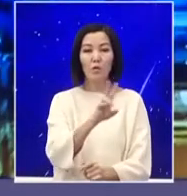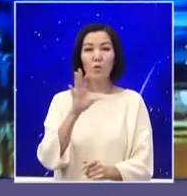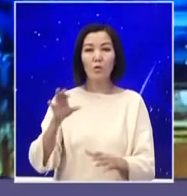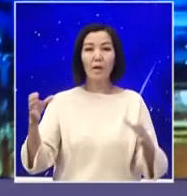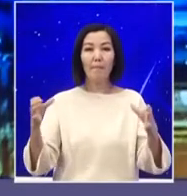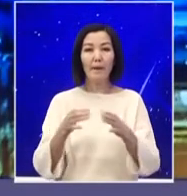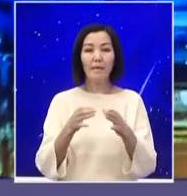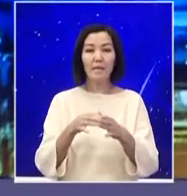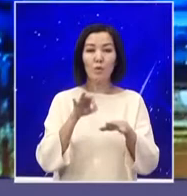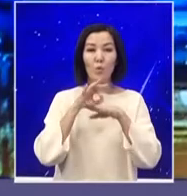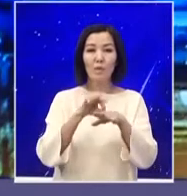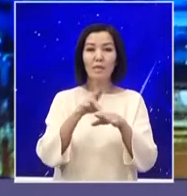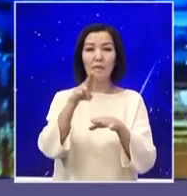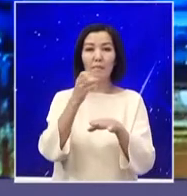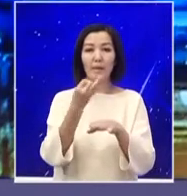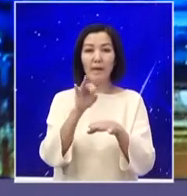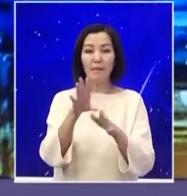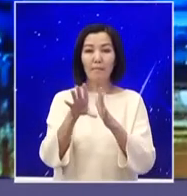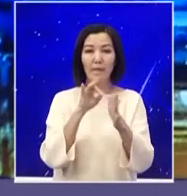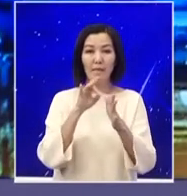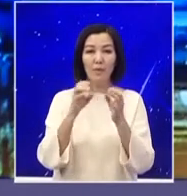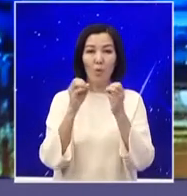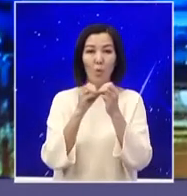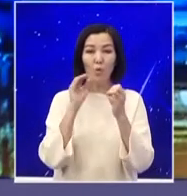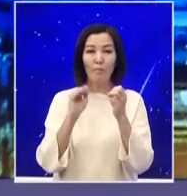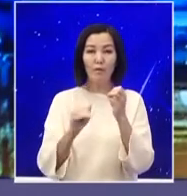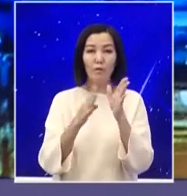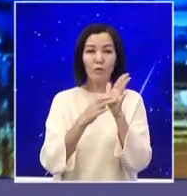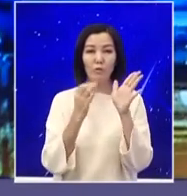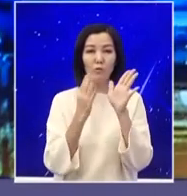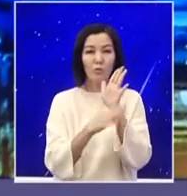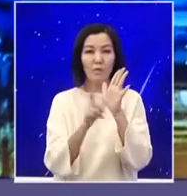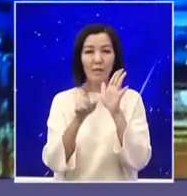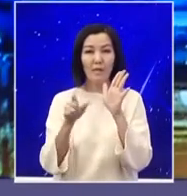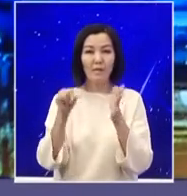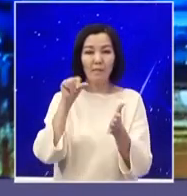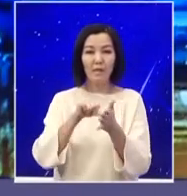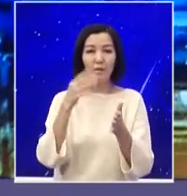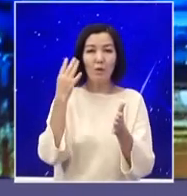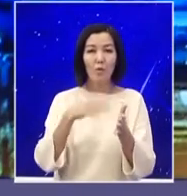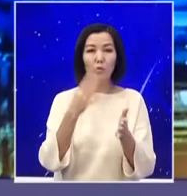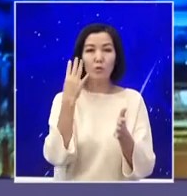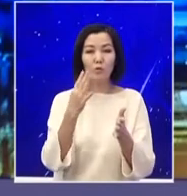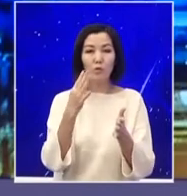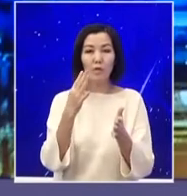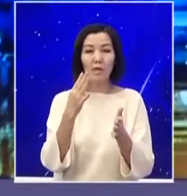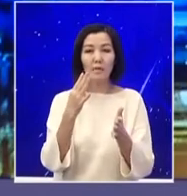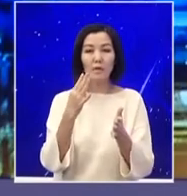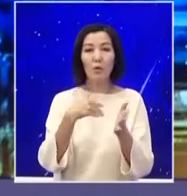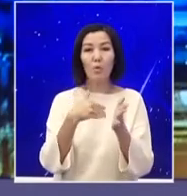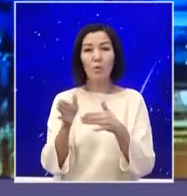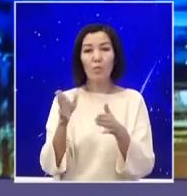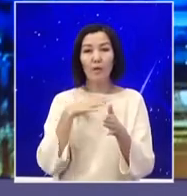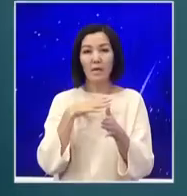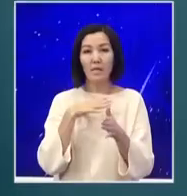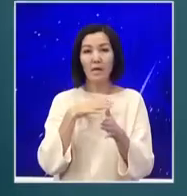Нұр Отан партиясы өткізген праймеризге 10990 адам қатысып, 34 үміткер қатысу мүмкіндігінен айрылған.